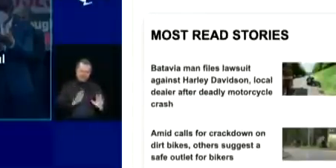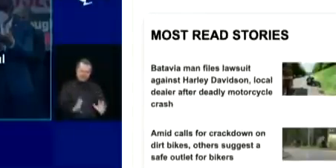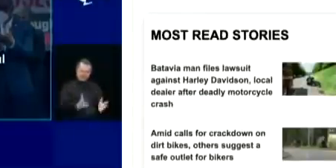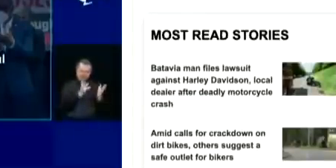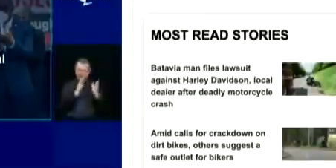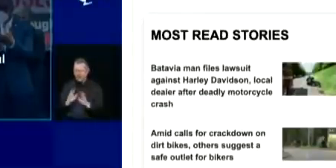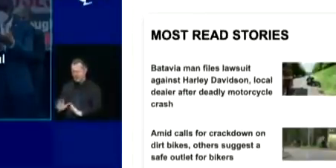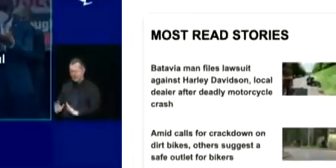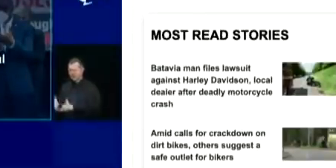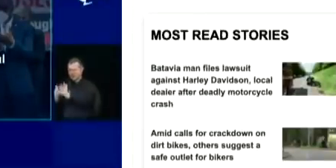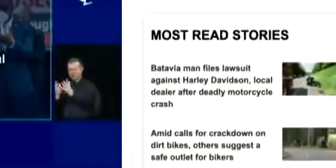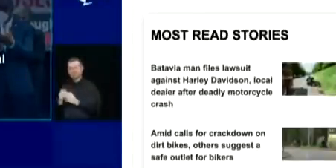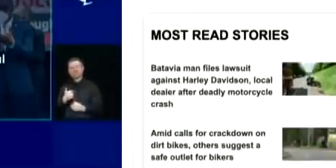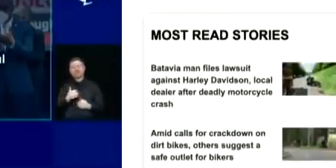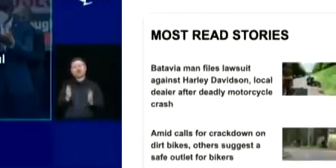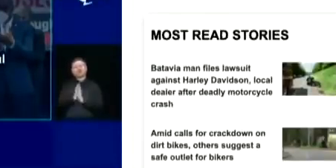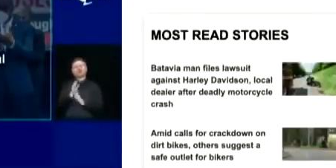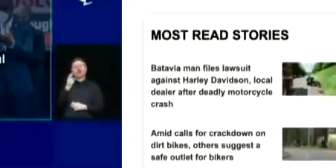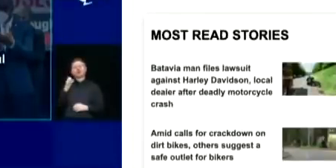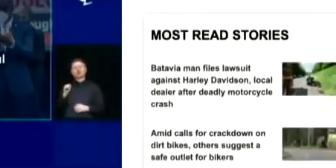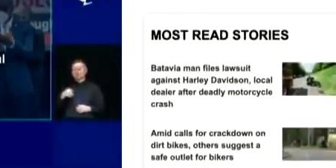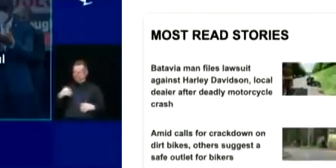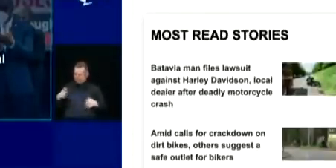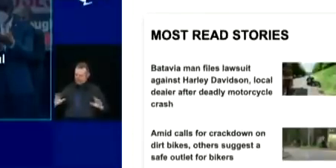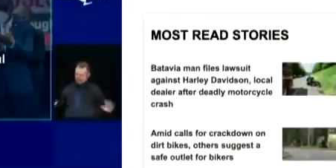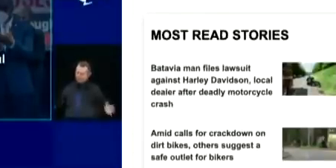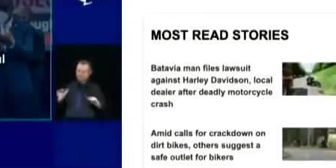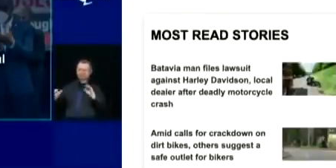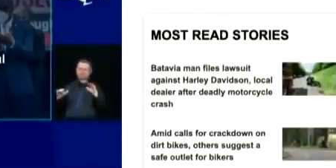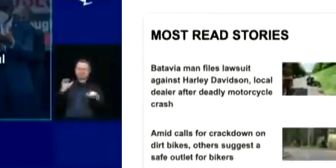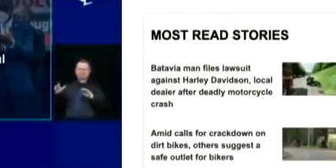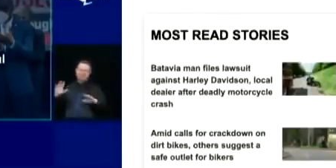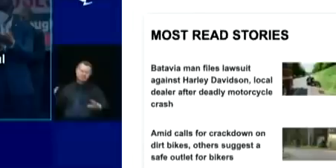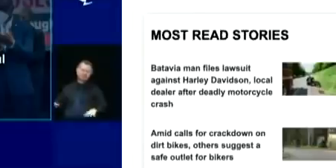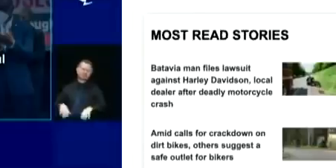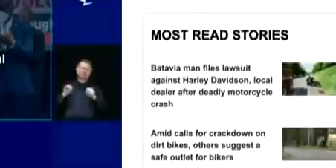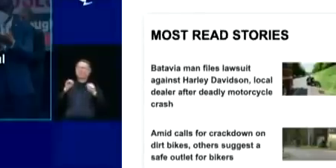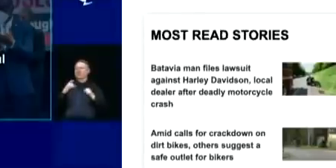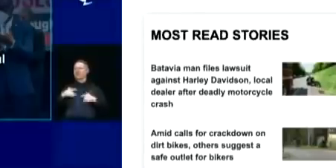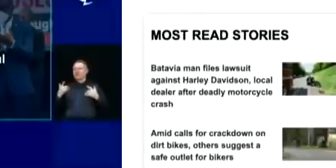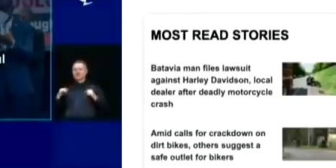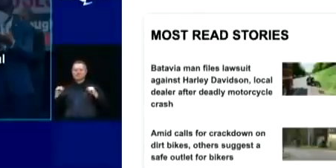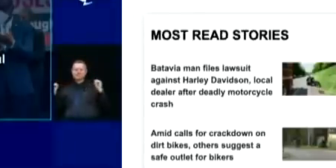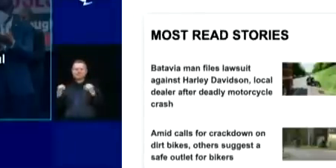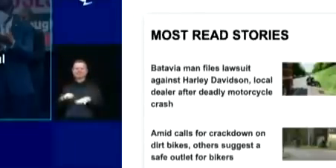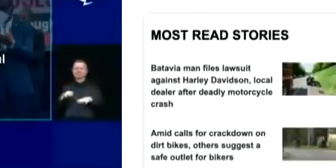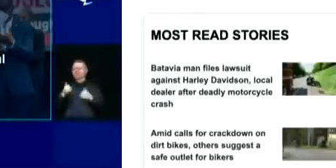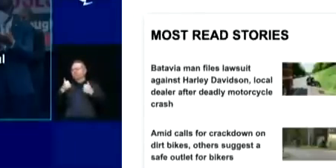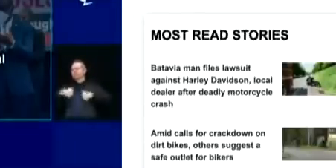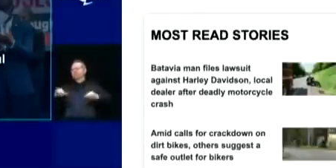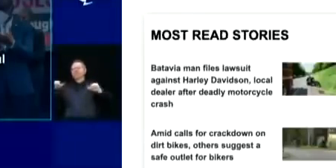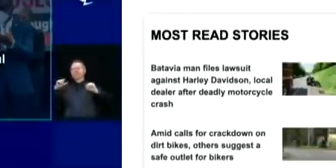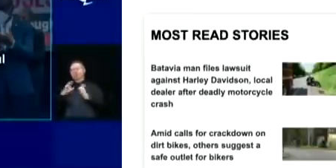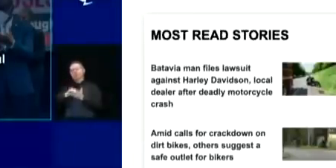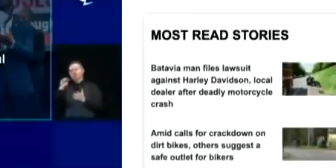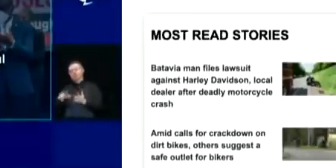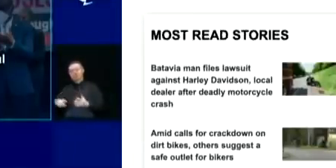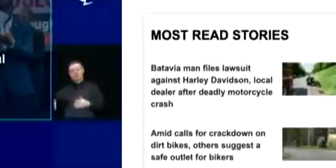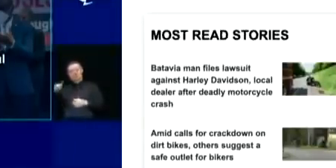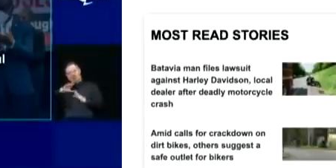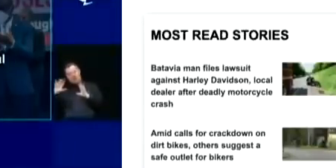сделать. Пусть эта фраза вас не обманет, учащихся, которые этого хотят. Им не нужно, чтобы ими